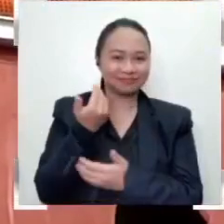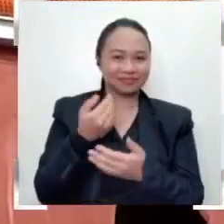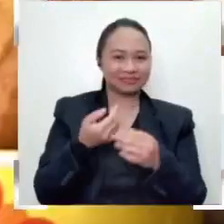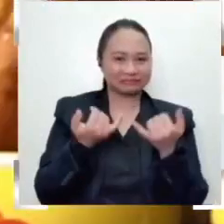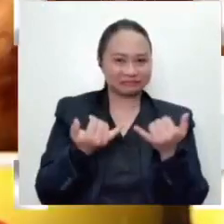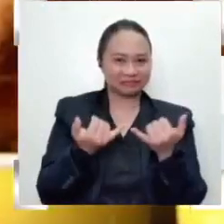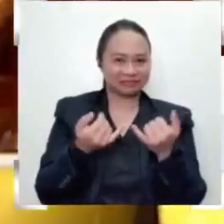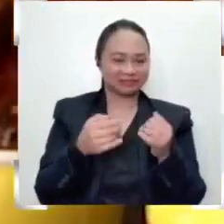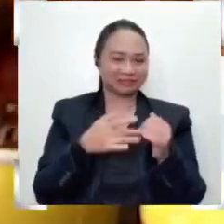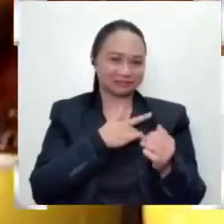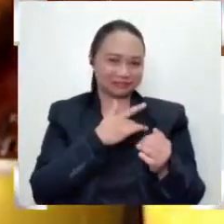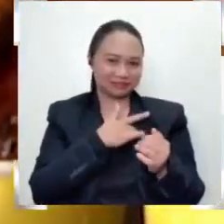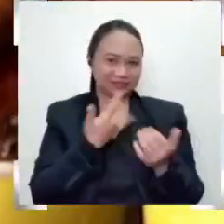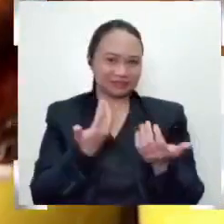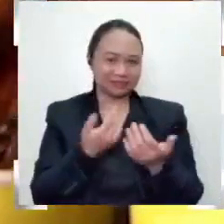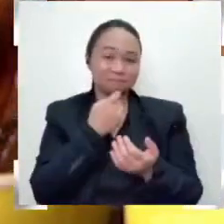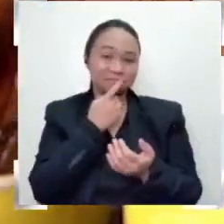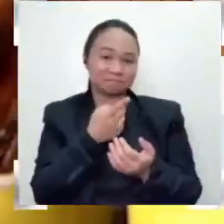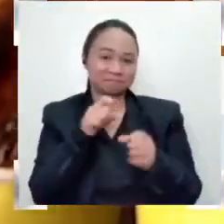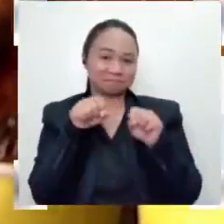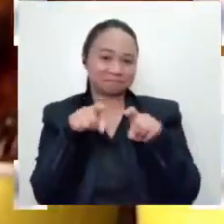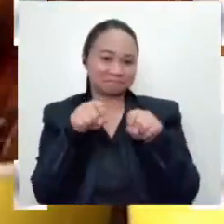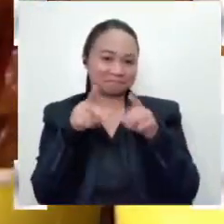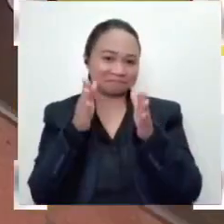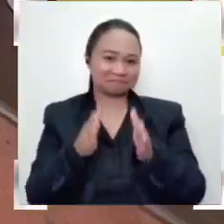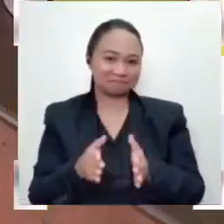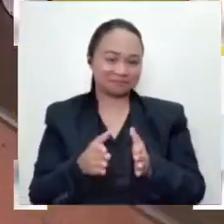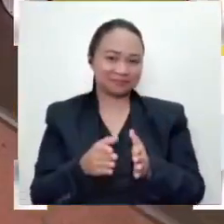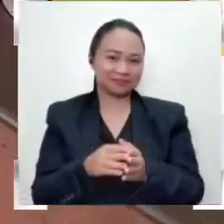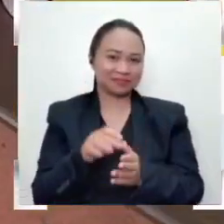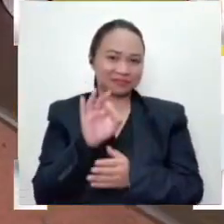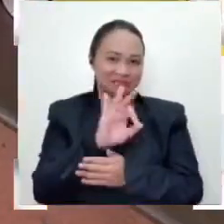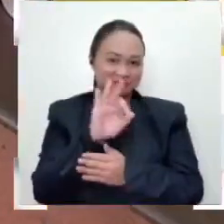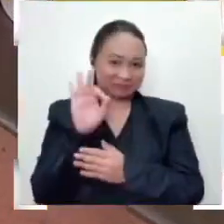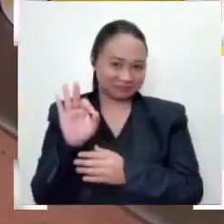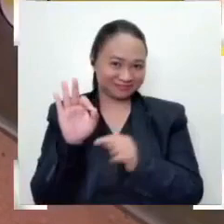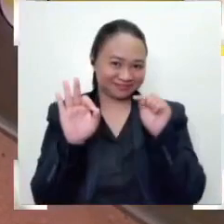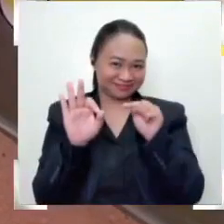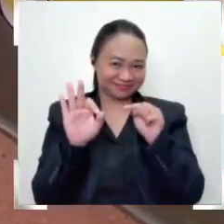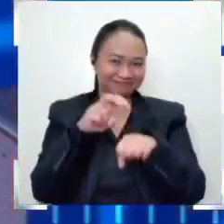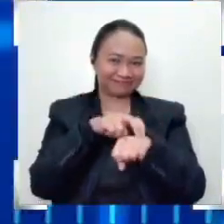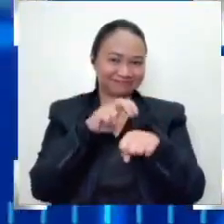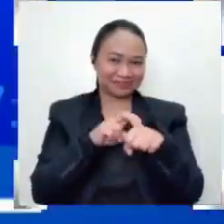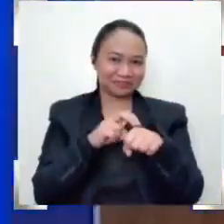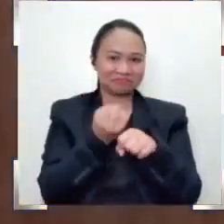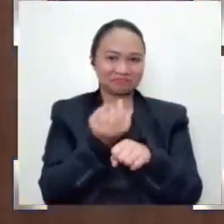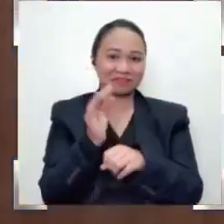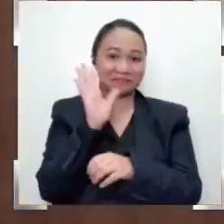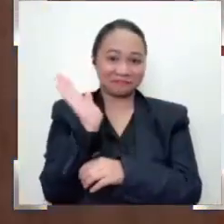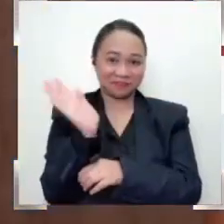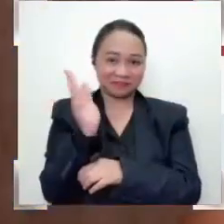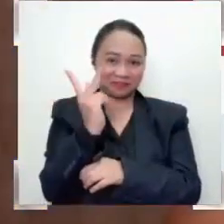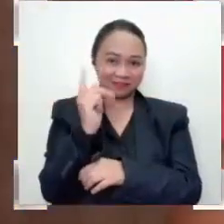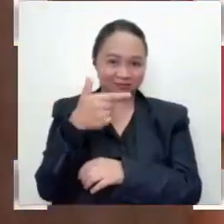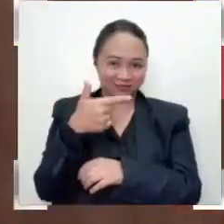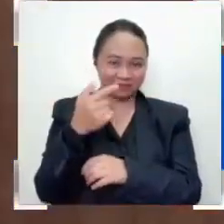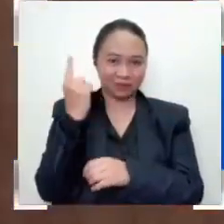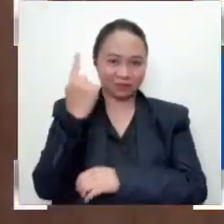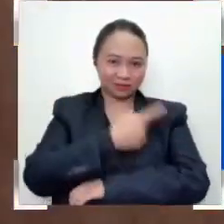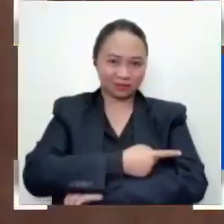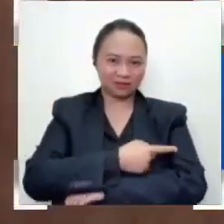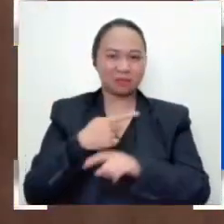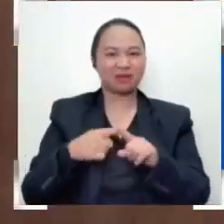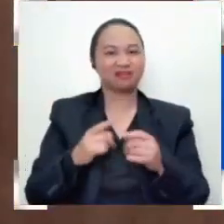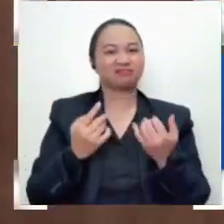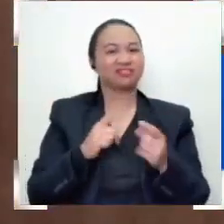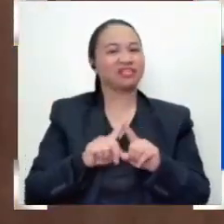si Marivic, para sa kanilang kamote fries, nakaka 50 kilos sila ng kamote sa isang araw. Iba na raw ngayon. Nagtataas yung presyo ng kamote ngayon,